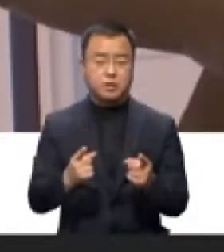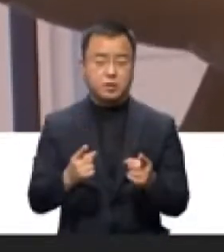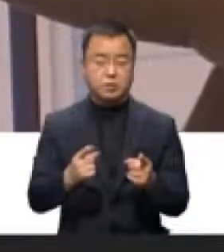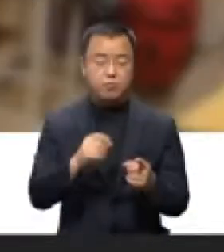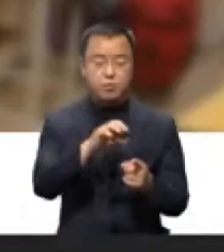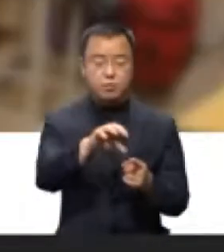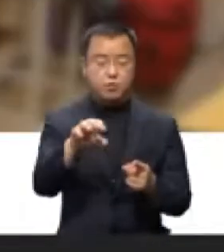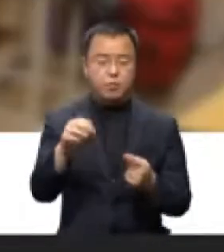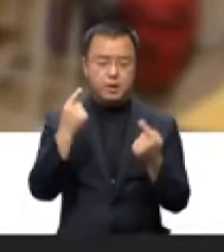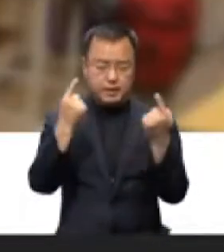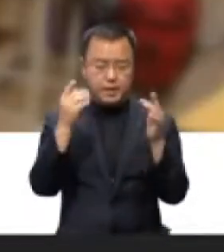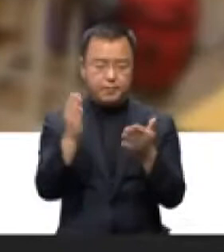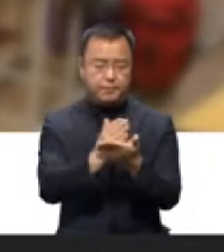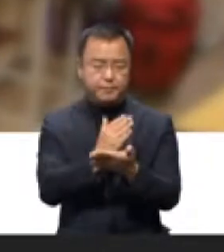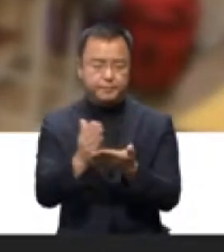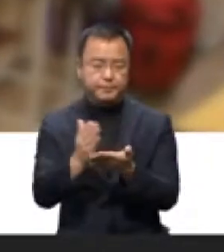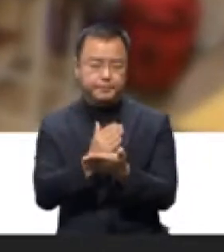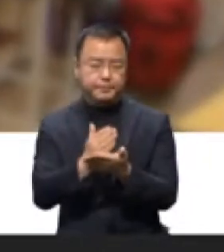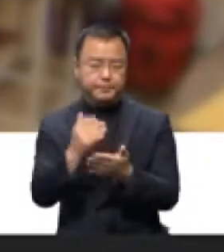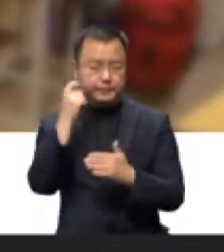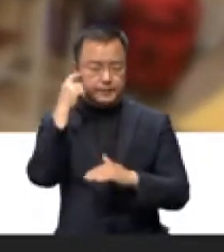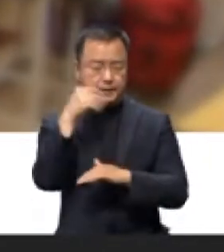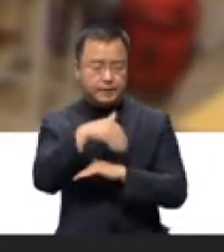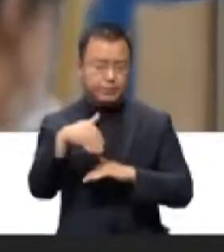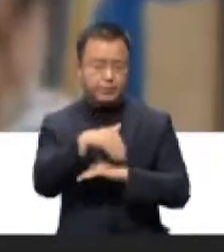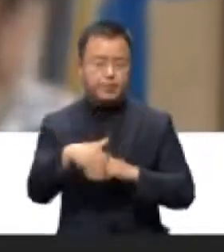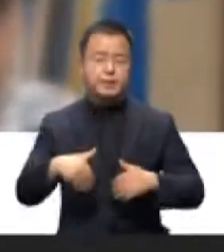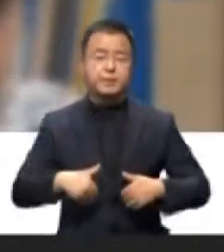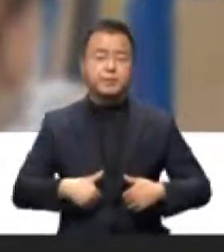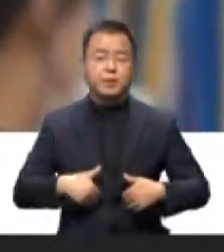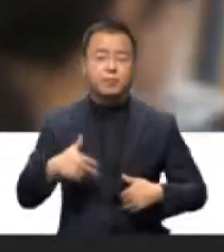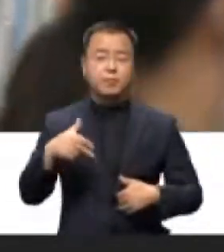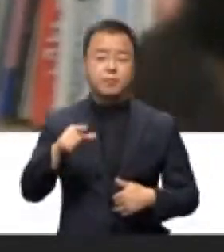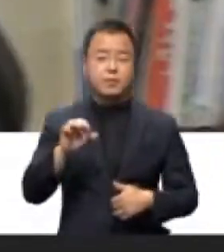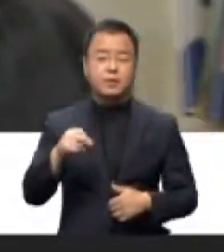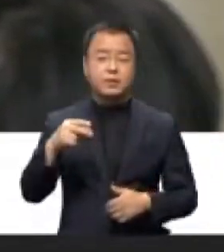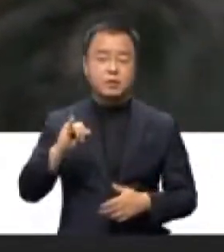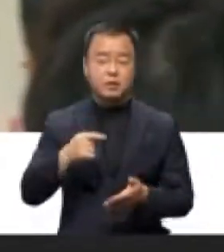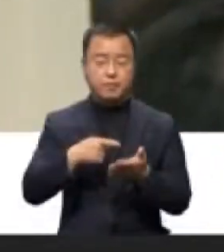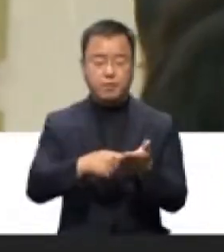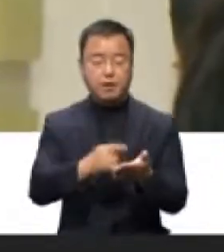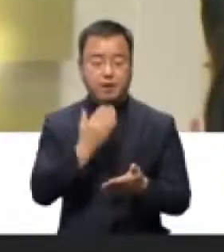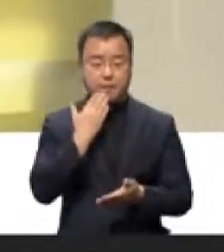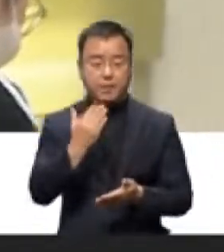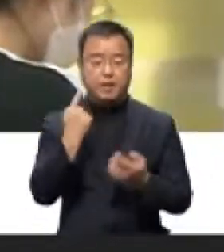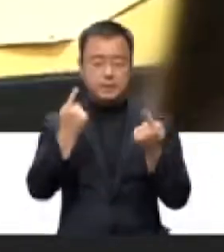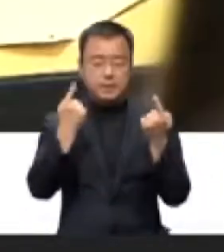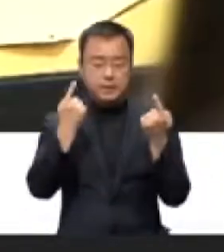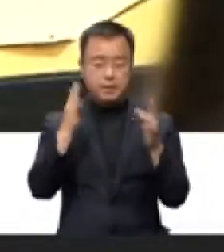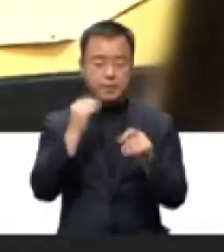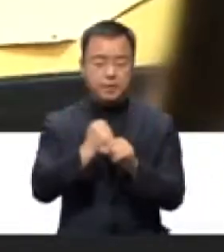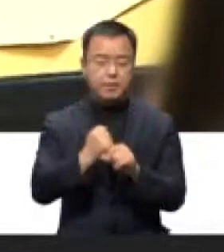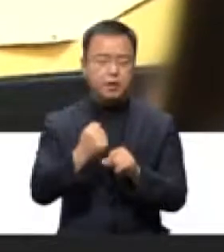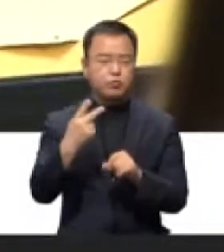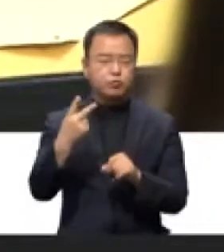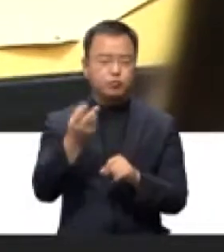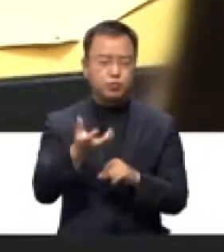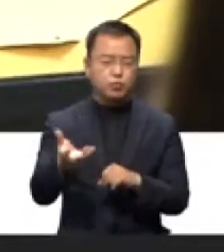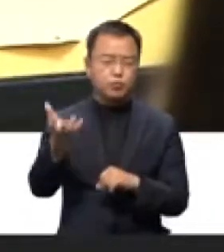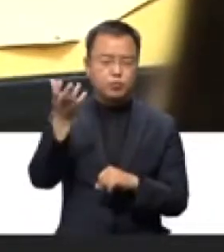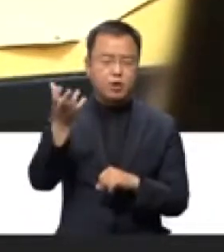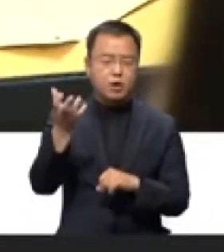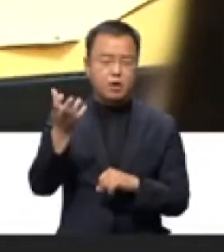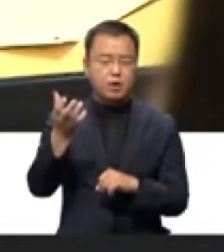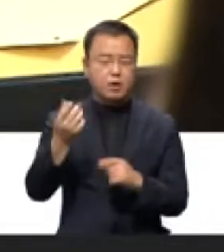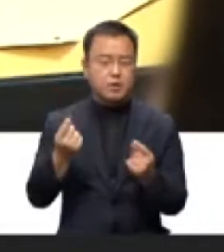9월 모의 평가 결과를 바탕으로 정시모집 지원 가능 대학 의 추린 b 한두 단계 높여서 2곳 비슷하거나 조금